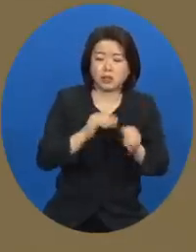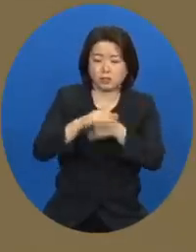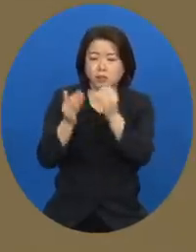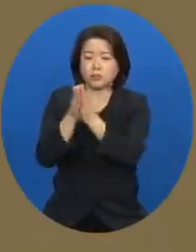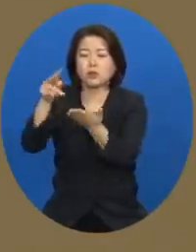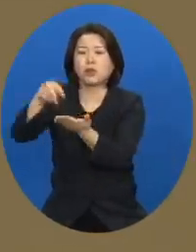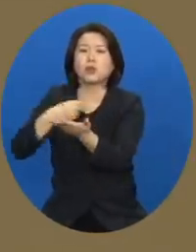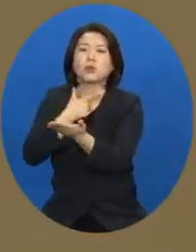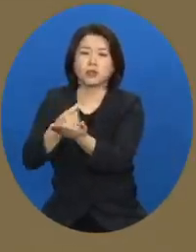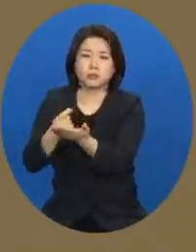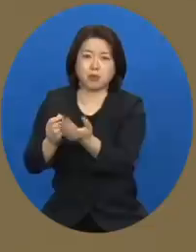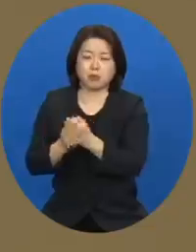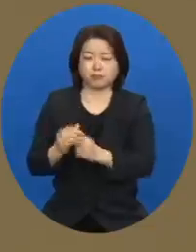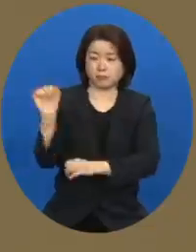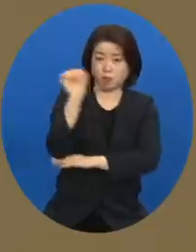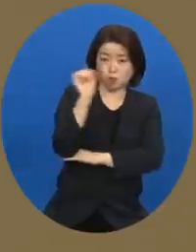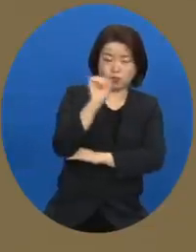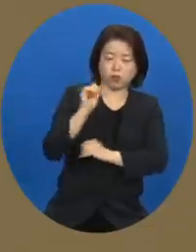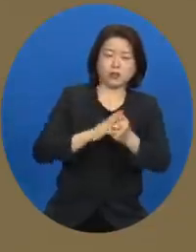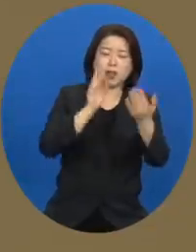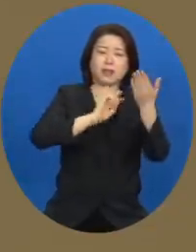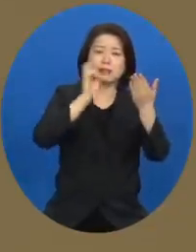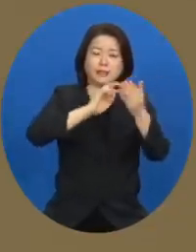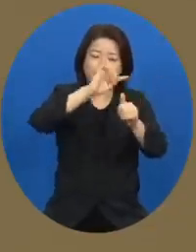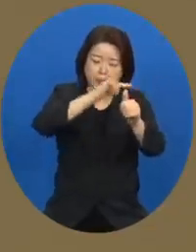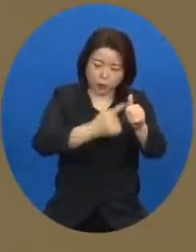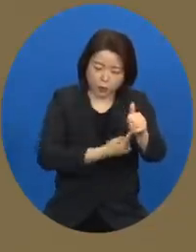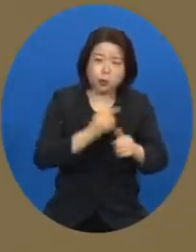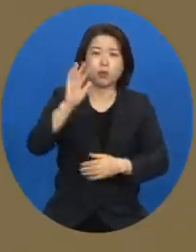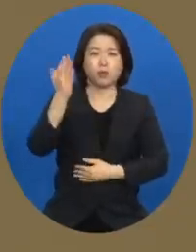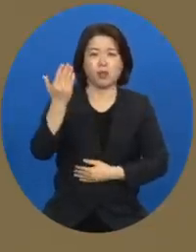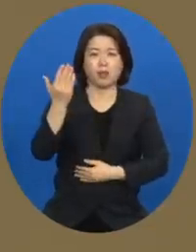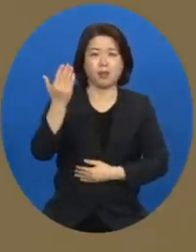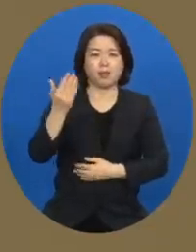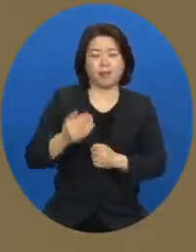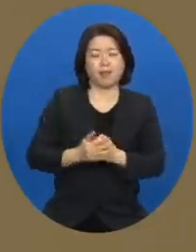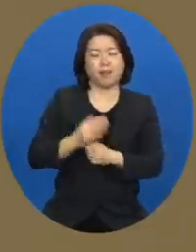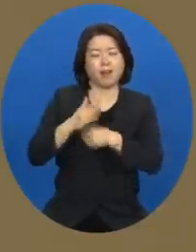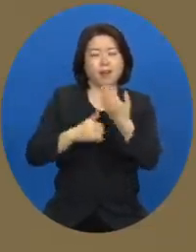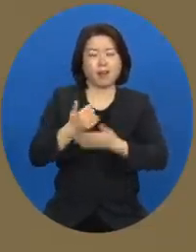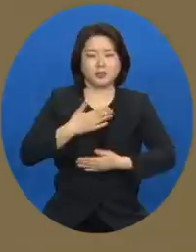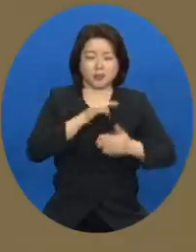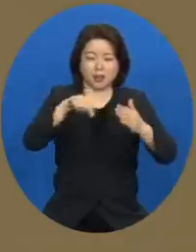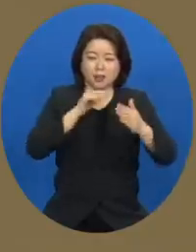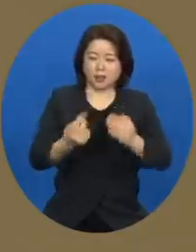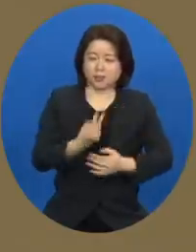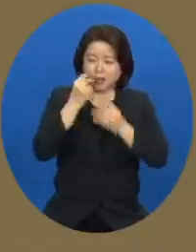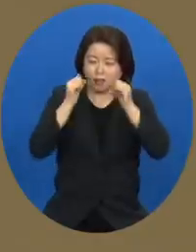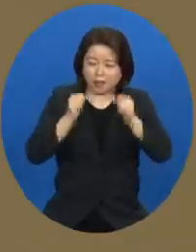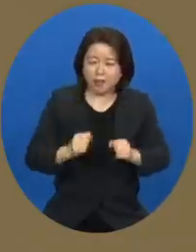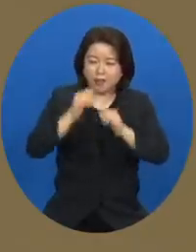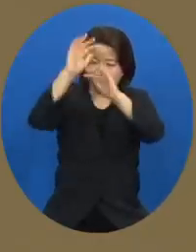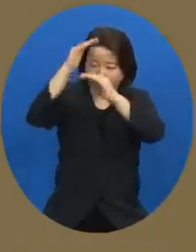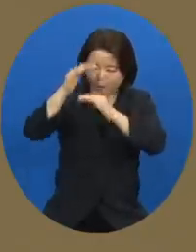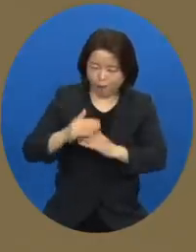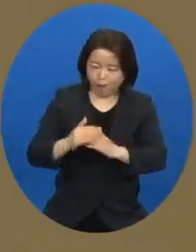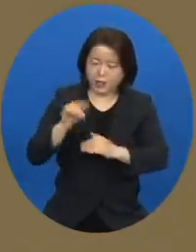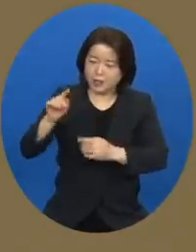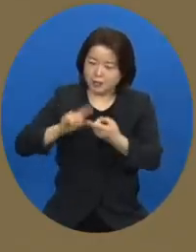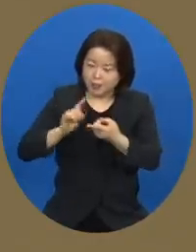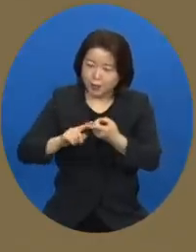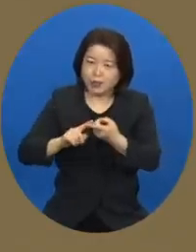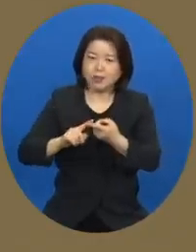싶고 운전할 때는 찬양이 저절로 흘러나와요. 그분이 내 안에 살아계시다는 사실이 내게는